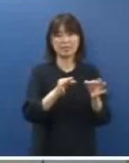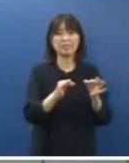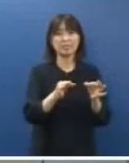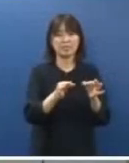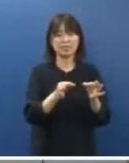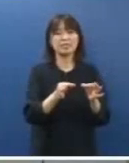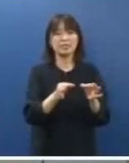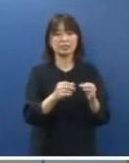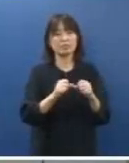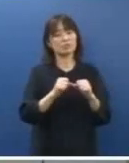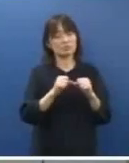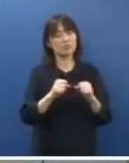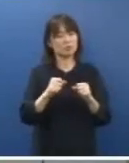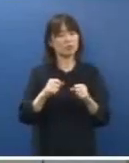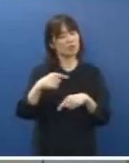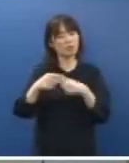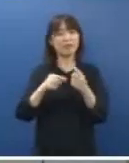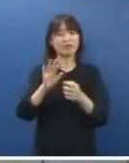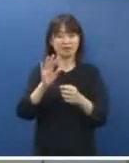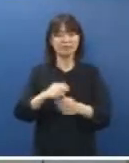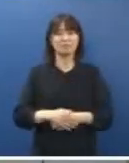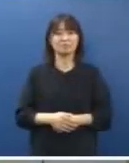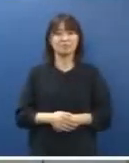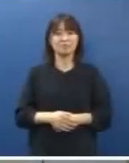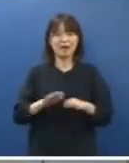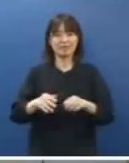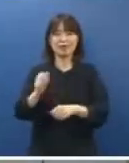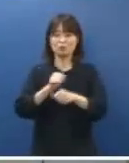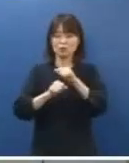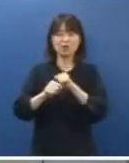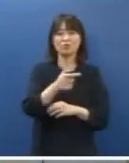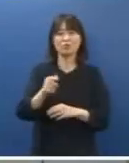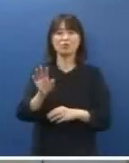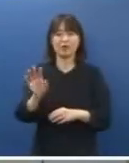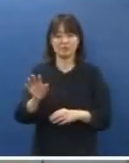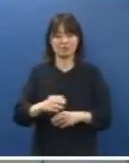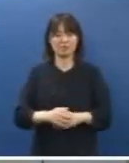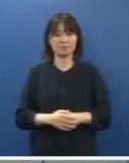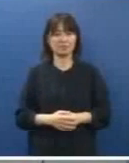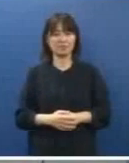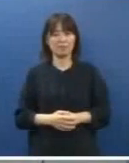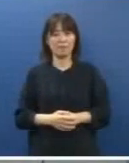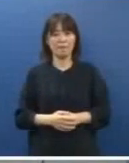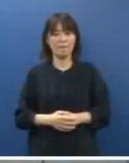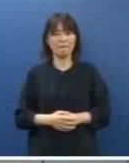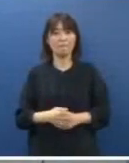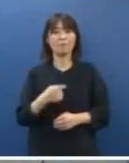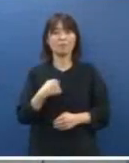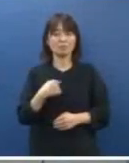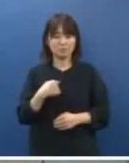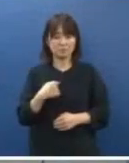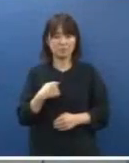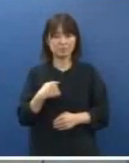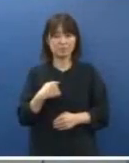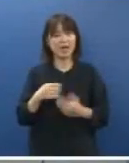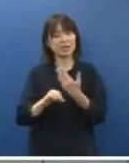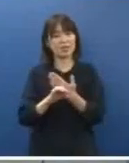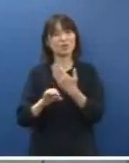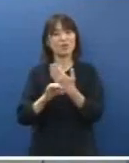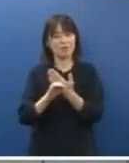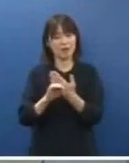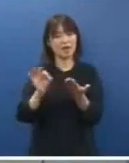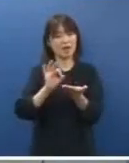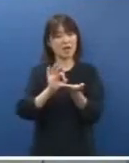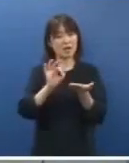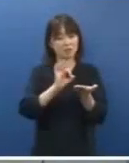話し合いながらされるとか、今いろいろと動きは出てきているところであります。まあ、私どもとしても、買い物バスツアーだとか、そ